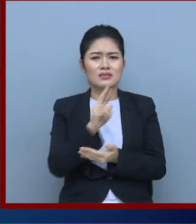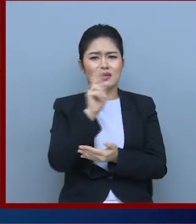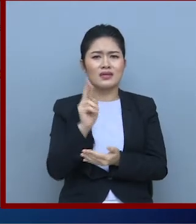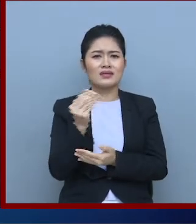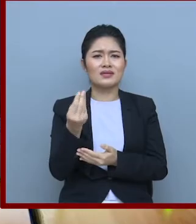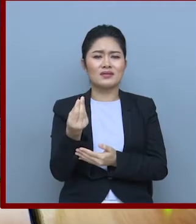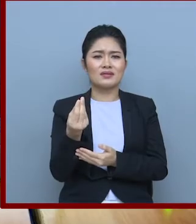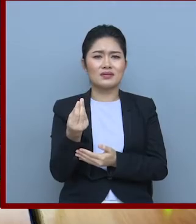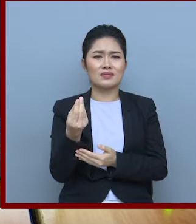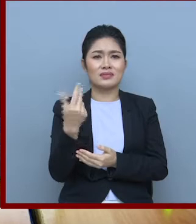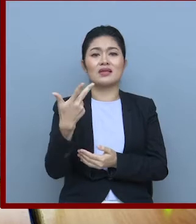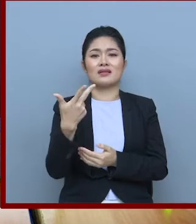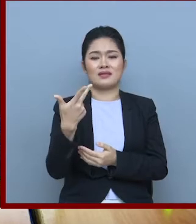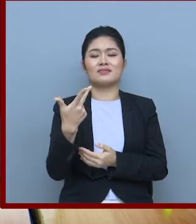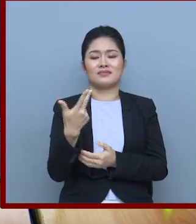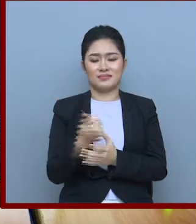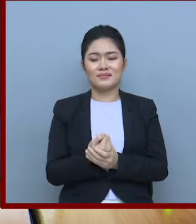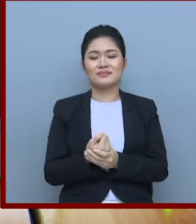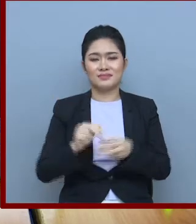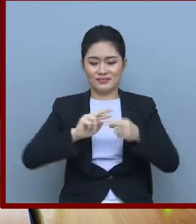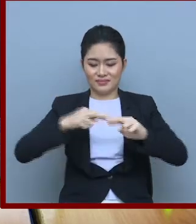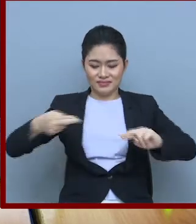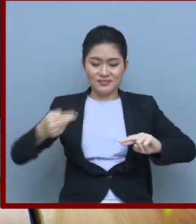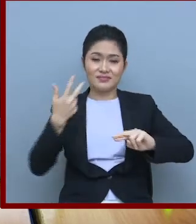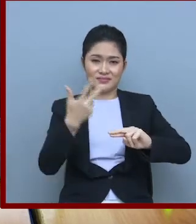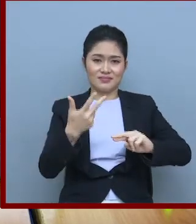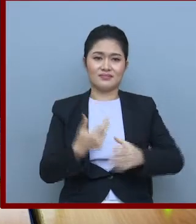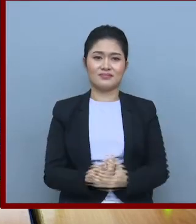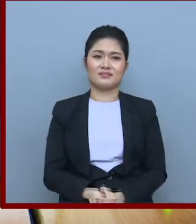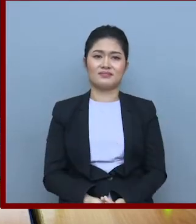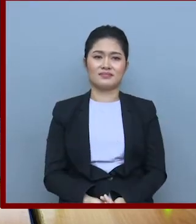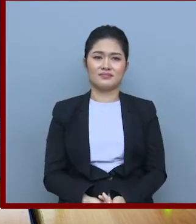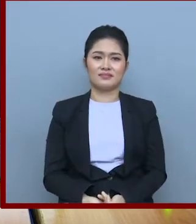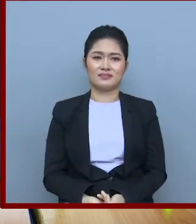กี่เส้นครับ3เส้นนะครับ